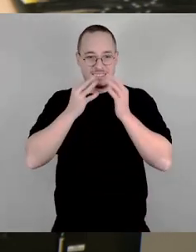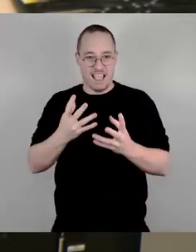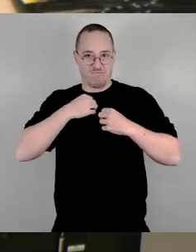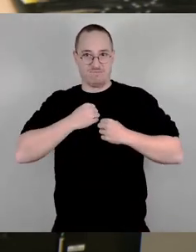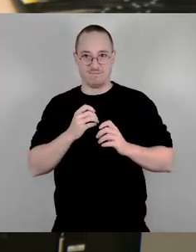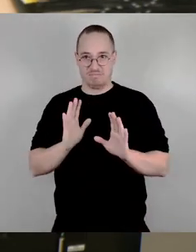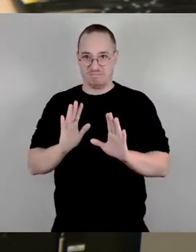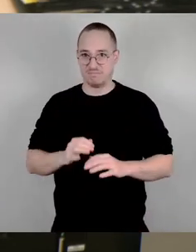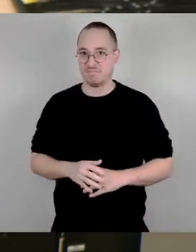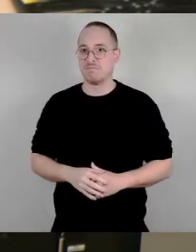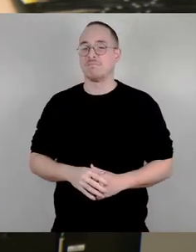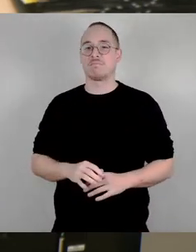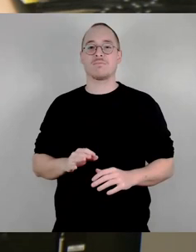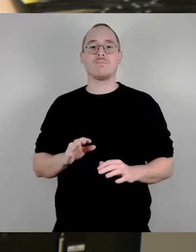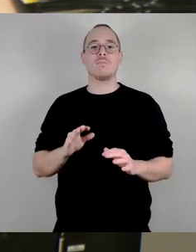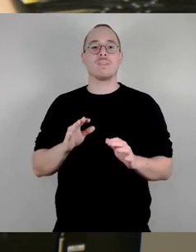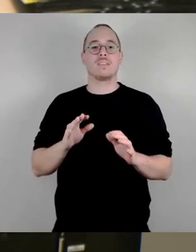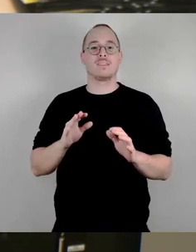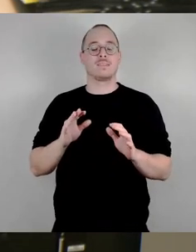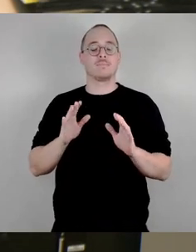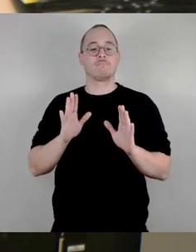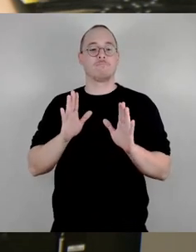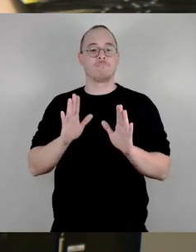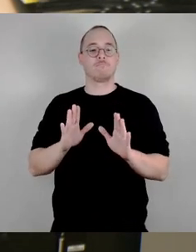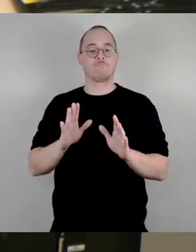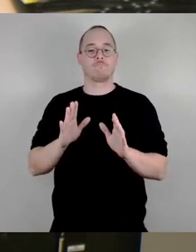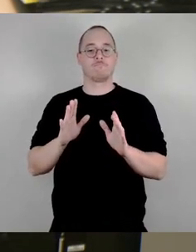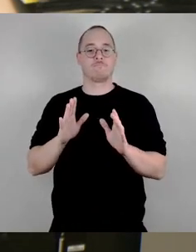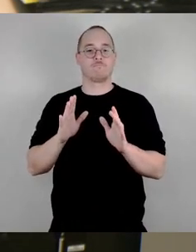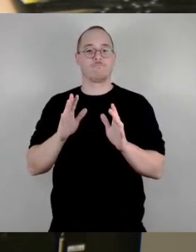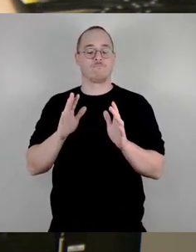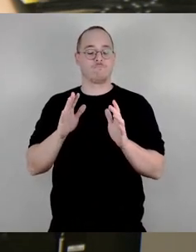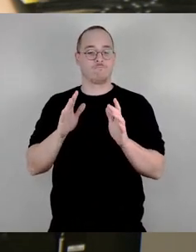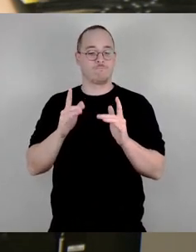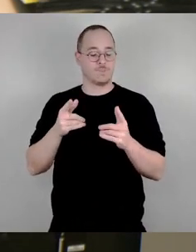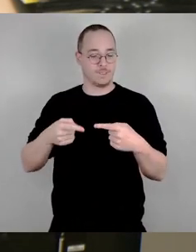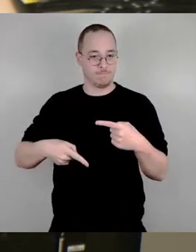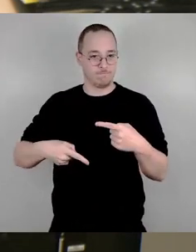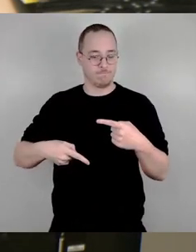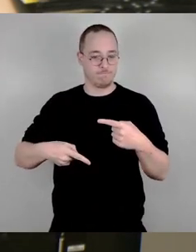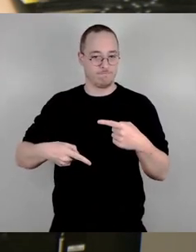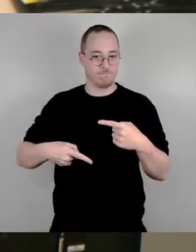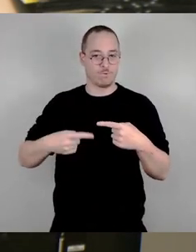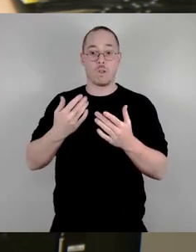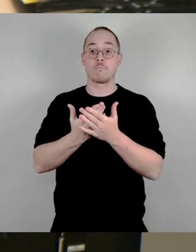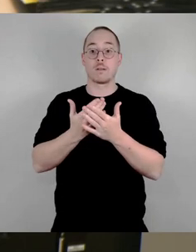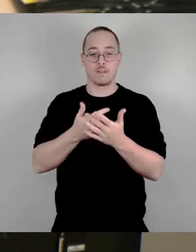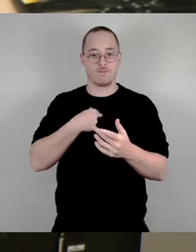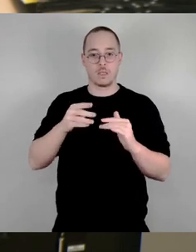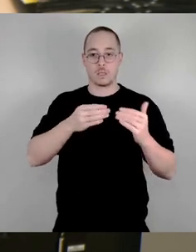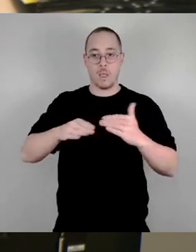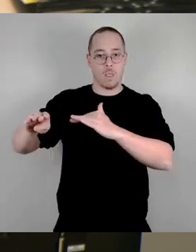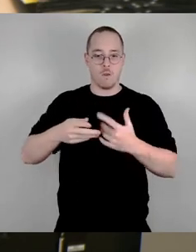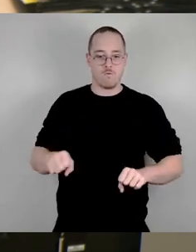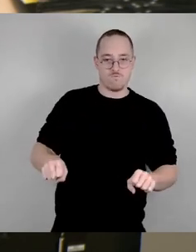Drop-In in die Rampe fährt, ohne zu stürzen, einen Ollie oder andere Tricks gelingen, kann es nachempfinden, was diesen Sport